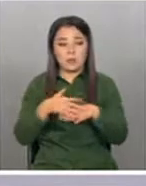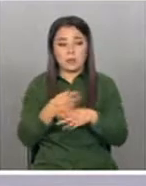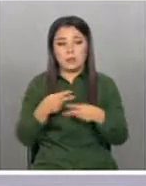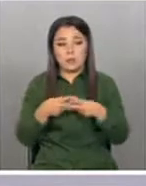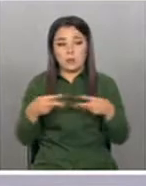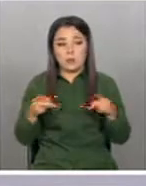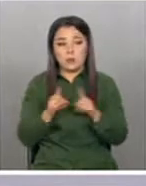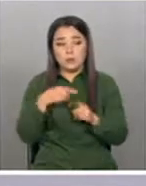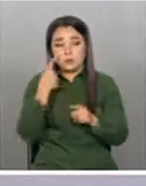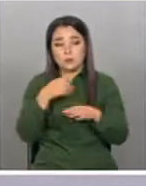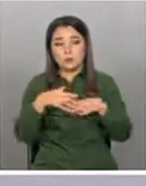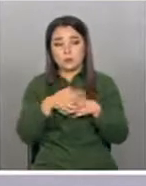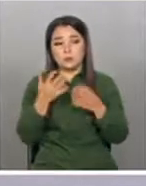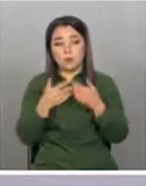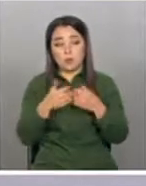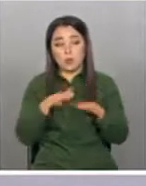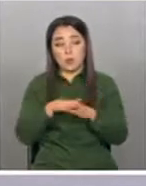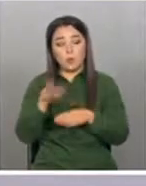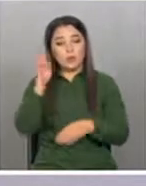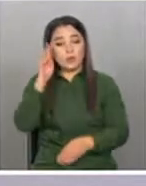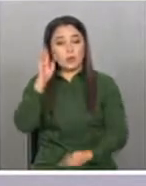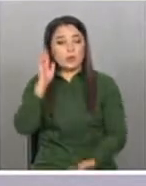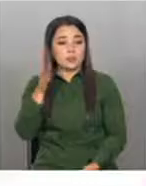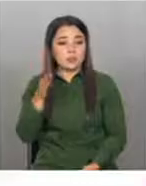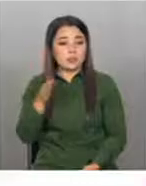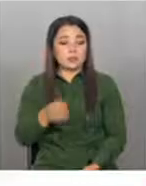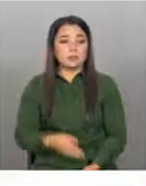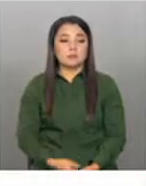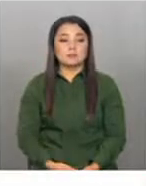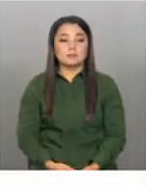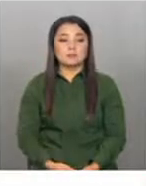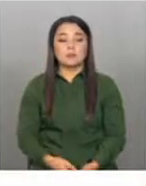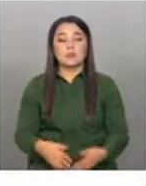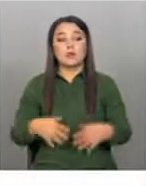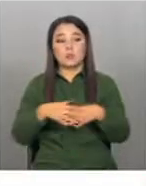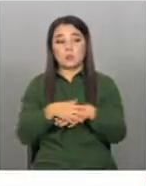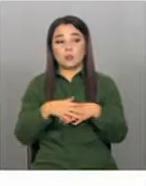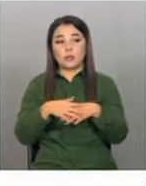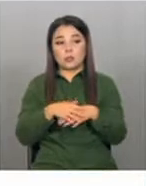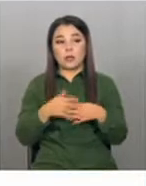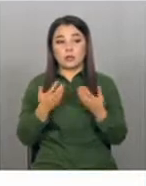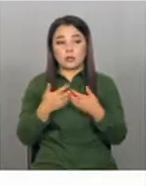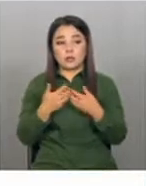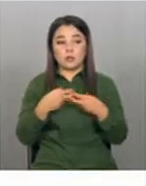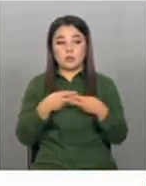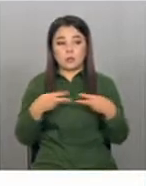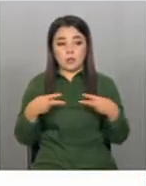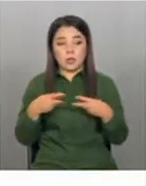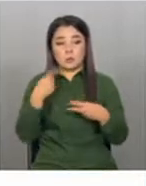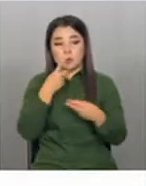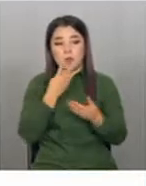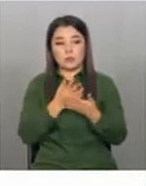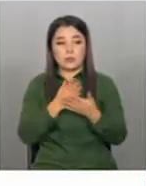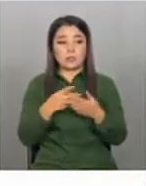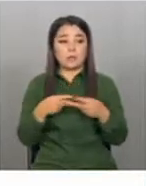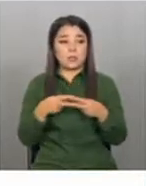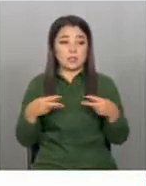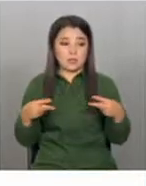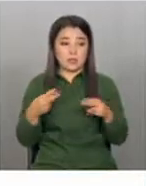тепе-тең түрлендірулерді орындауды үйренесіздер. Өрнектерді тепе-тең түрлендіру. Тепе-теңдік